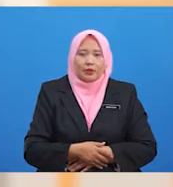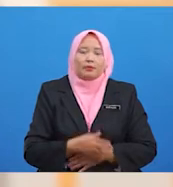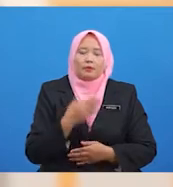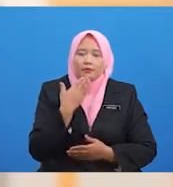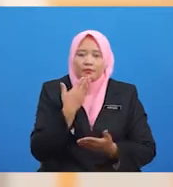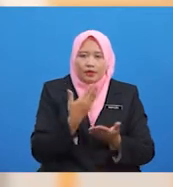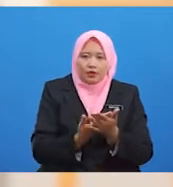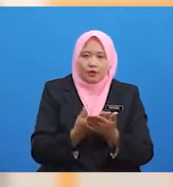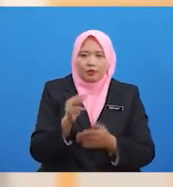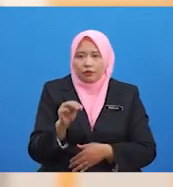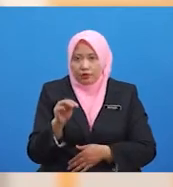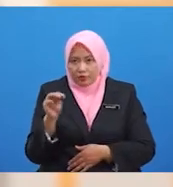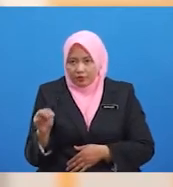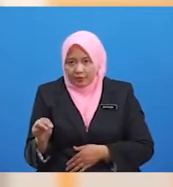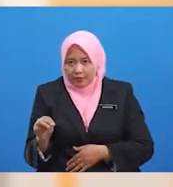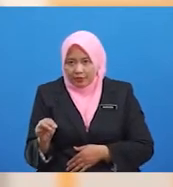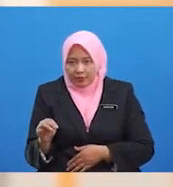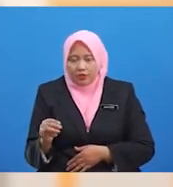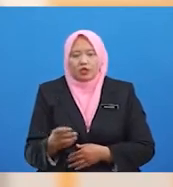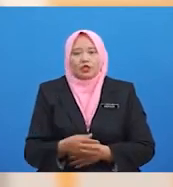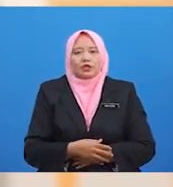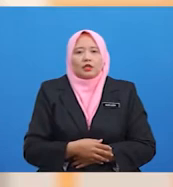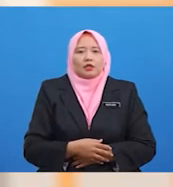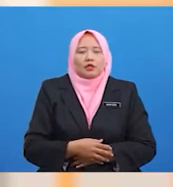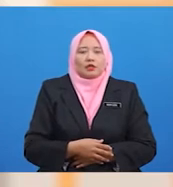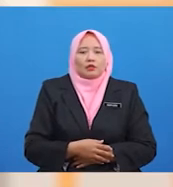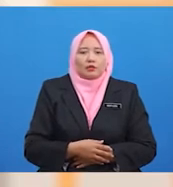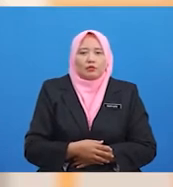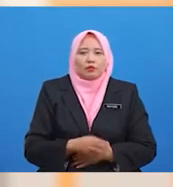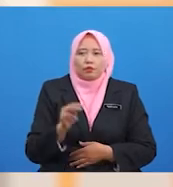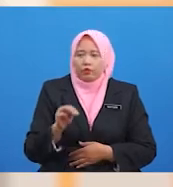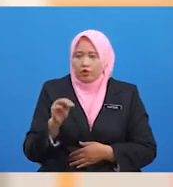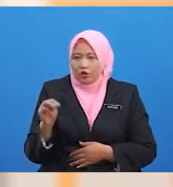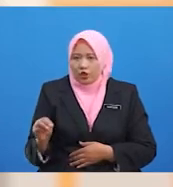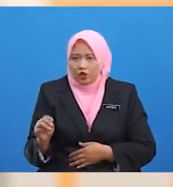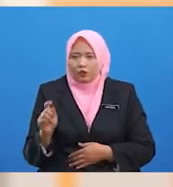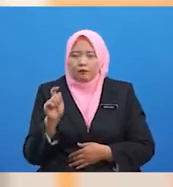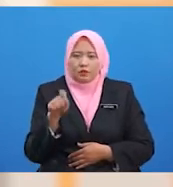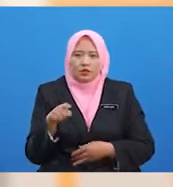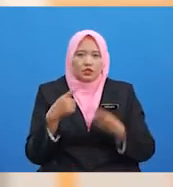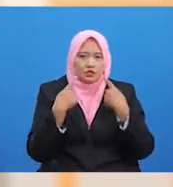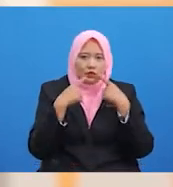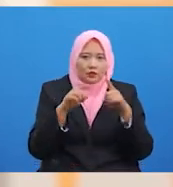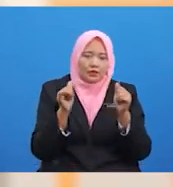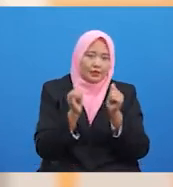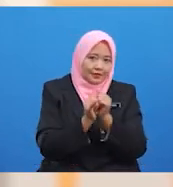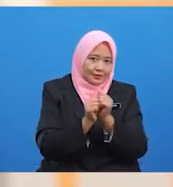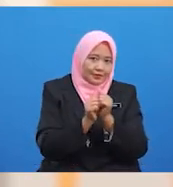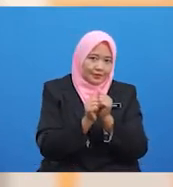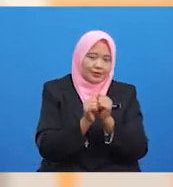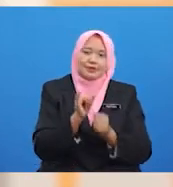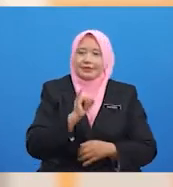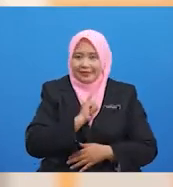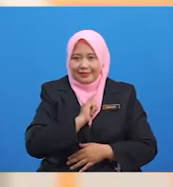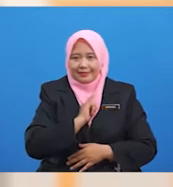Baiklah murid-murid, untuk sesi ini, murid-murid akan menjawab bersama-sama dengan cikgu ya.